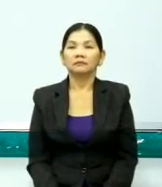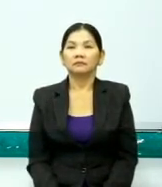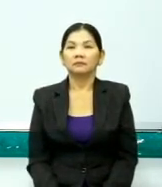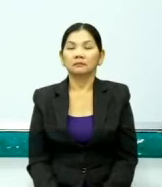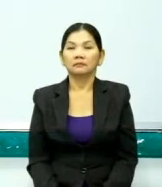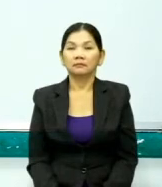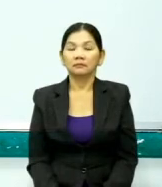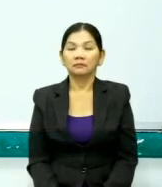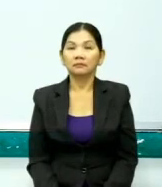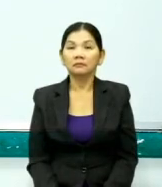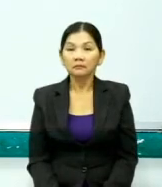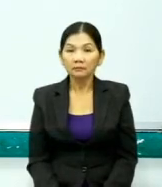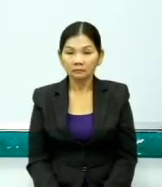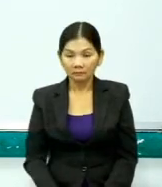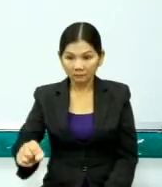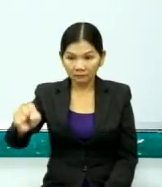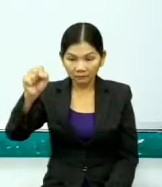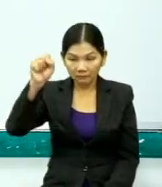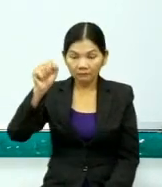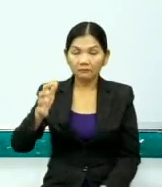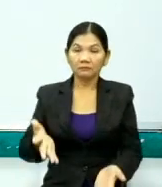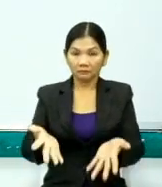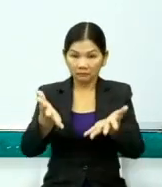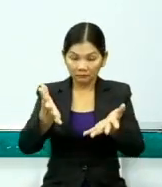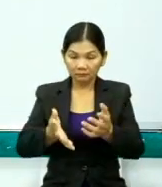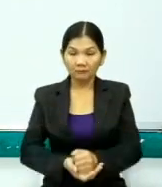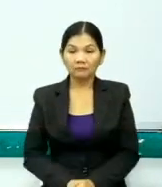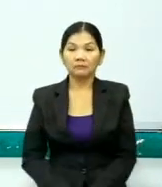chà con lực lớn